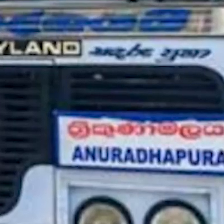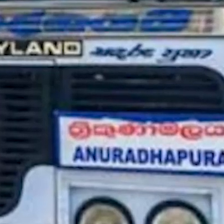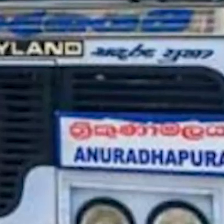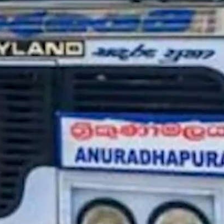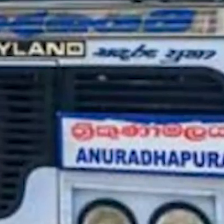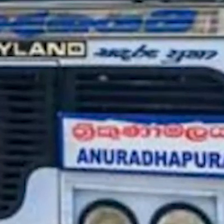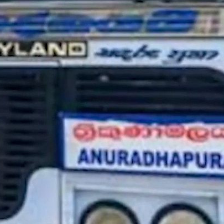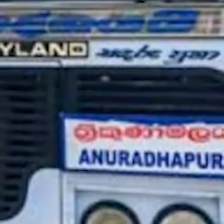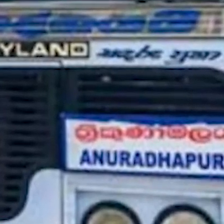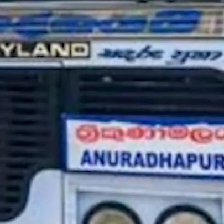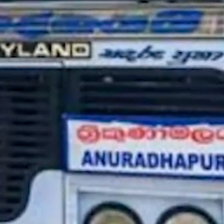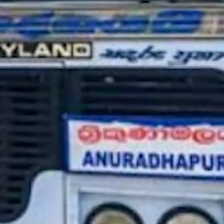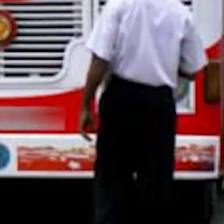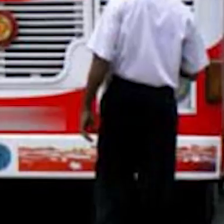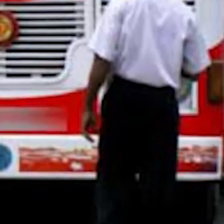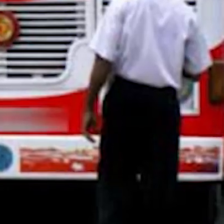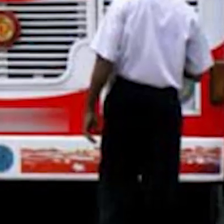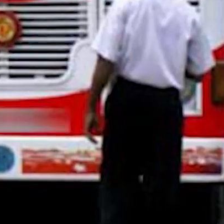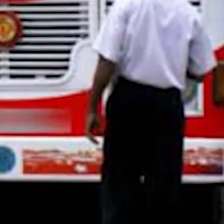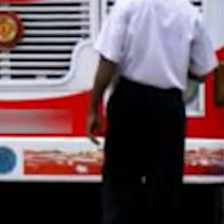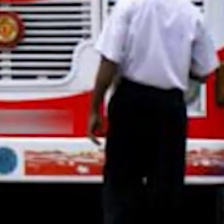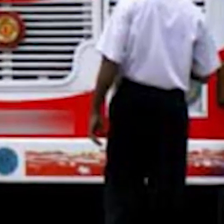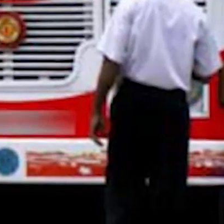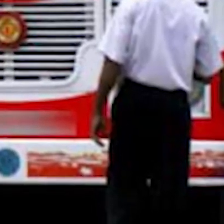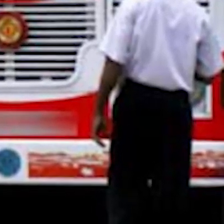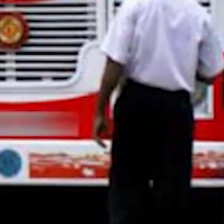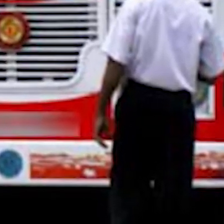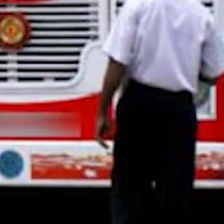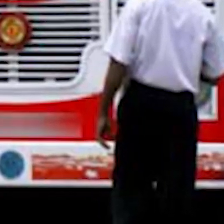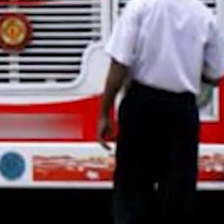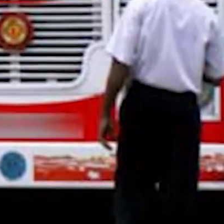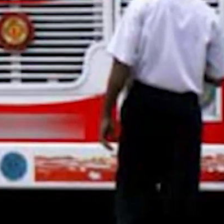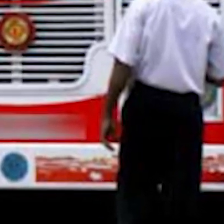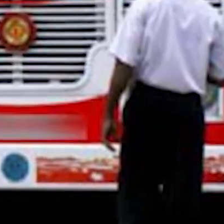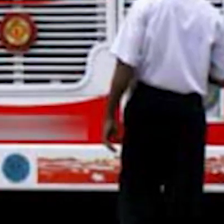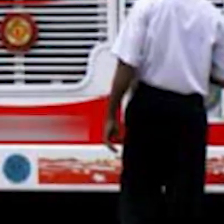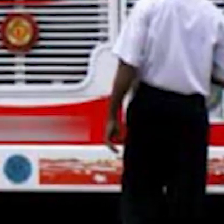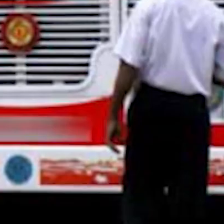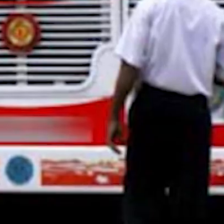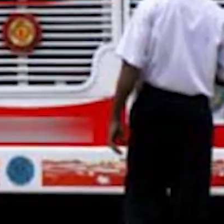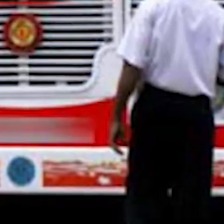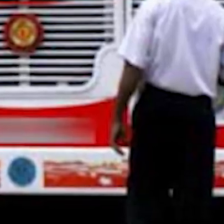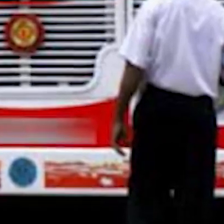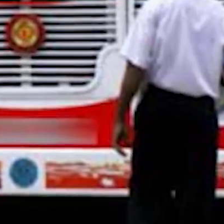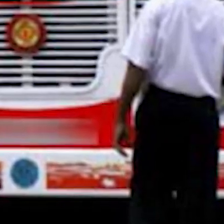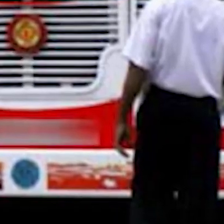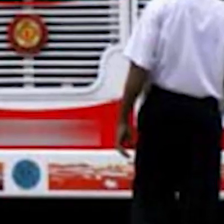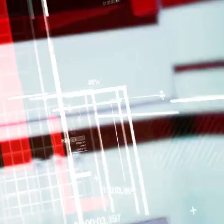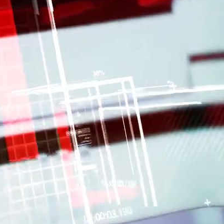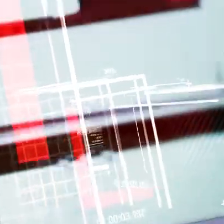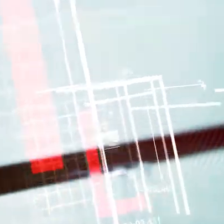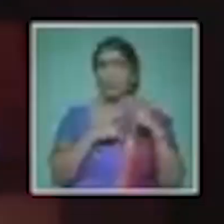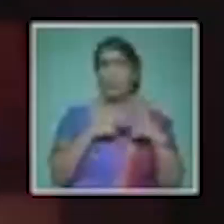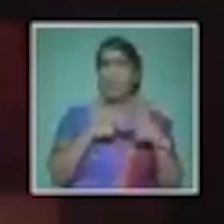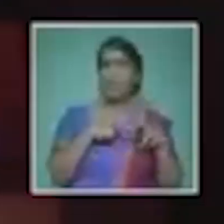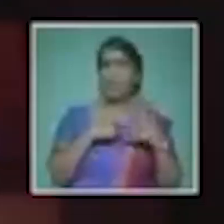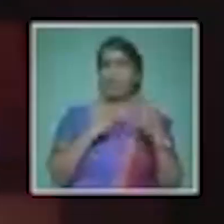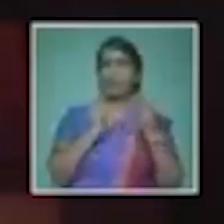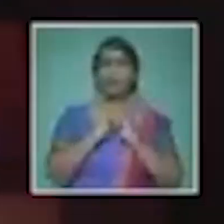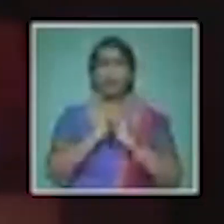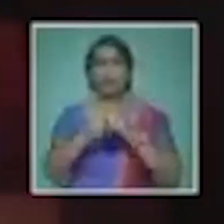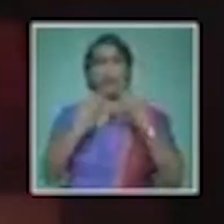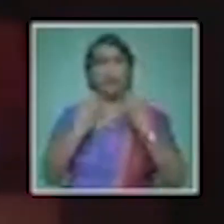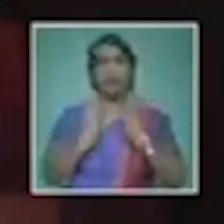தெரிவித்தே பணிப்புறக்கணிப்பில் ஈடுபட தீர்மானித்ததாக ஒன்றிணைந்த போக்குவரத்து தொழிற்சங்க சம்மேளன கூட்டமைப்பு குறிப்பிட்டுள்ளது.